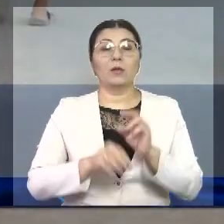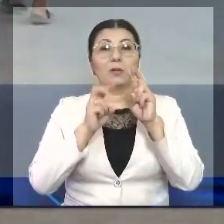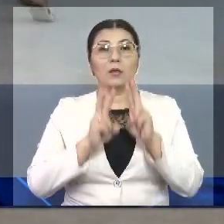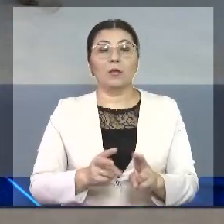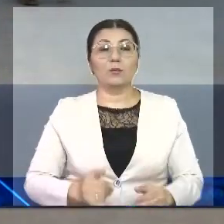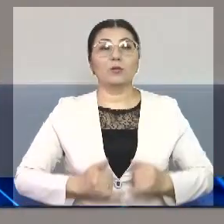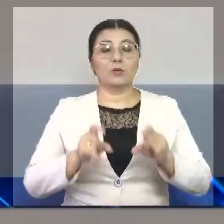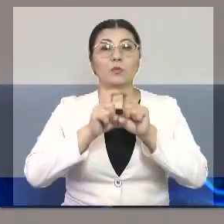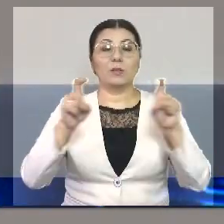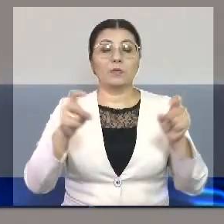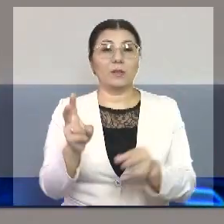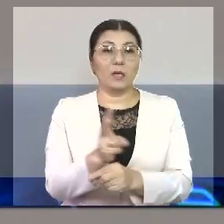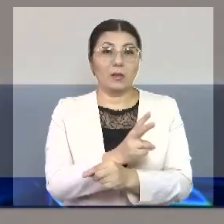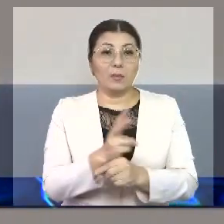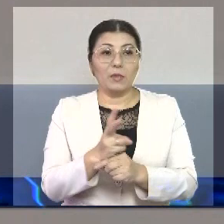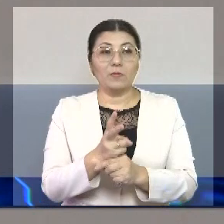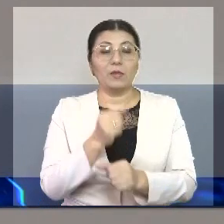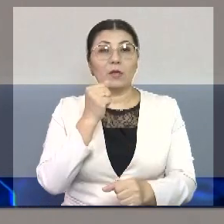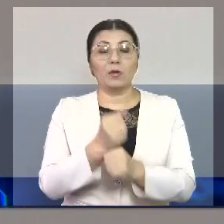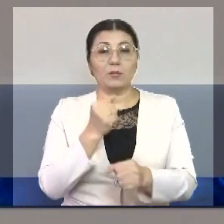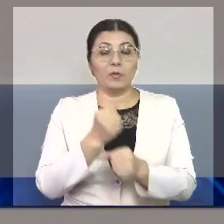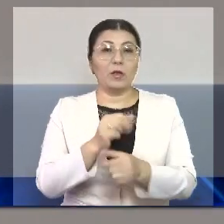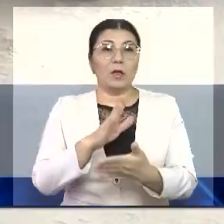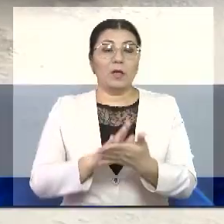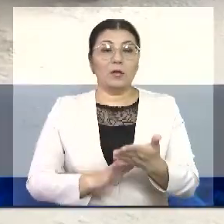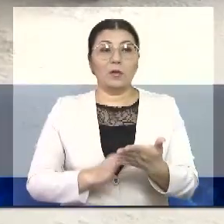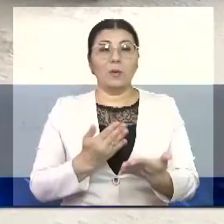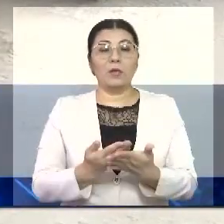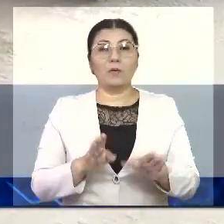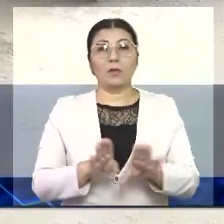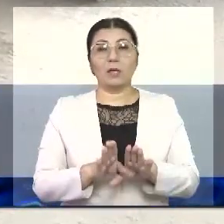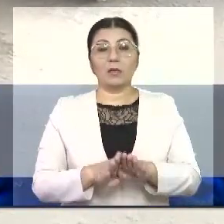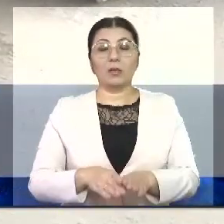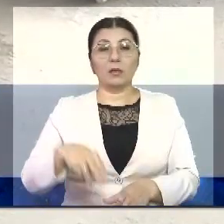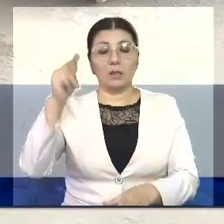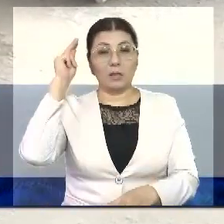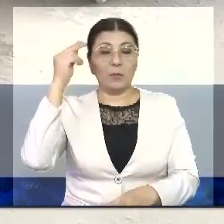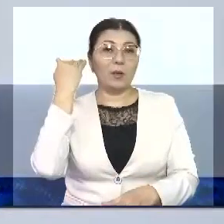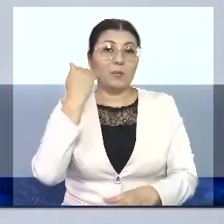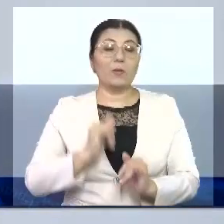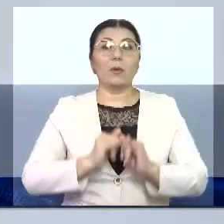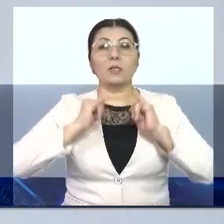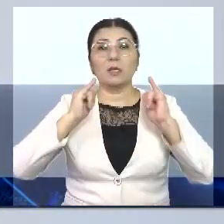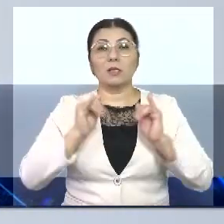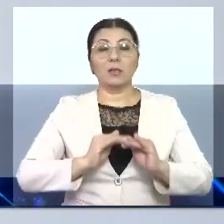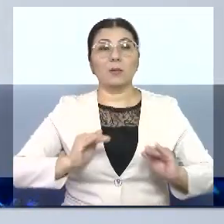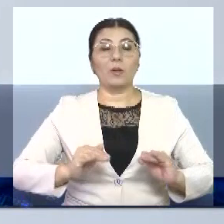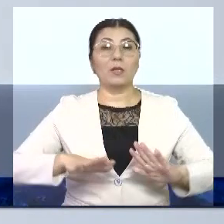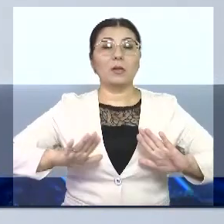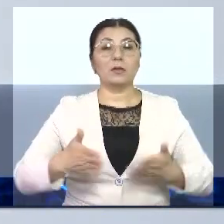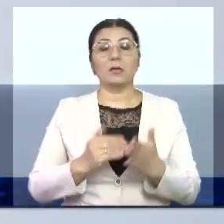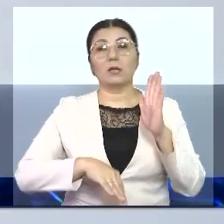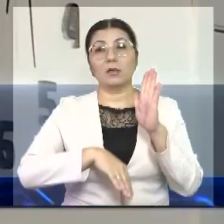үшін мектептерге бейне камералар қою жұмыстары үдей түскен. Сонымен қатар білім сапасын арттырып, оқушылардың әлеуметтік жағдайын